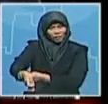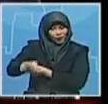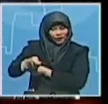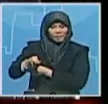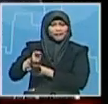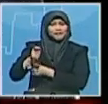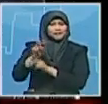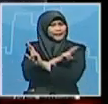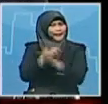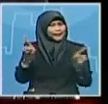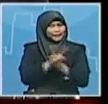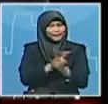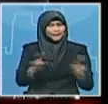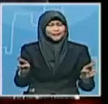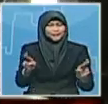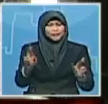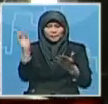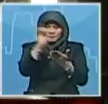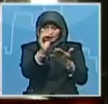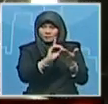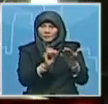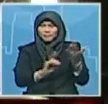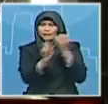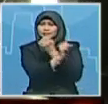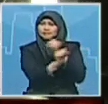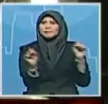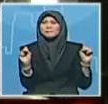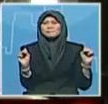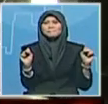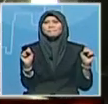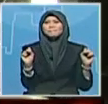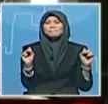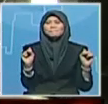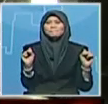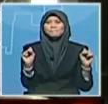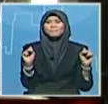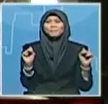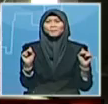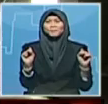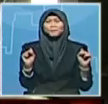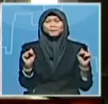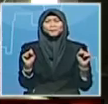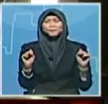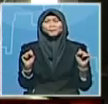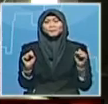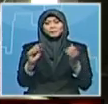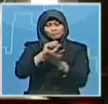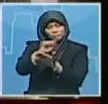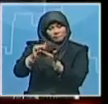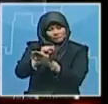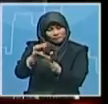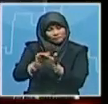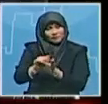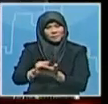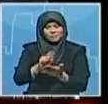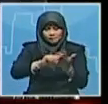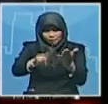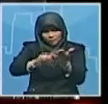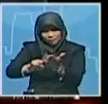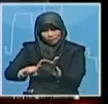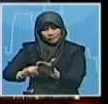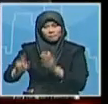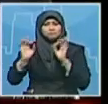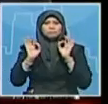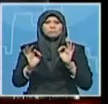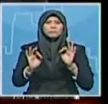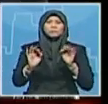dah siap. Saya dengar tadi dalam sembang tadi cangkul ready. Dah siap, apa semua dah siap. Jadi kita maknanya siasatan di lapangan dah dibuat secara